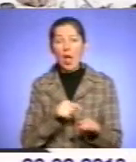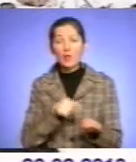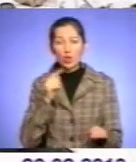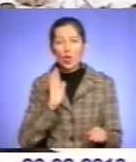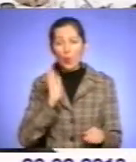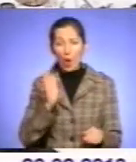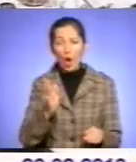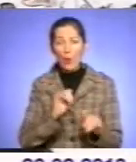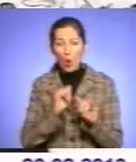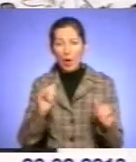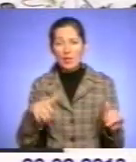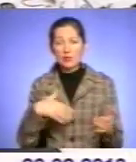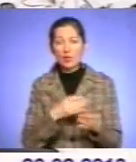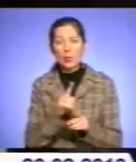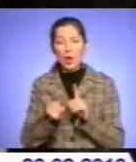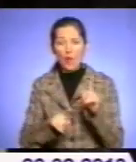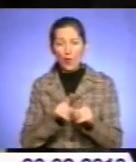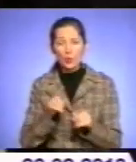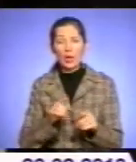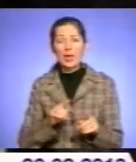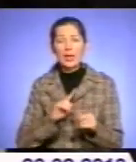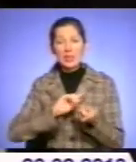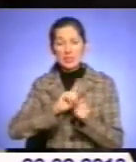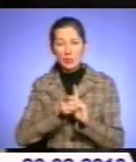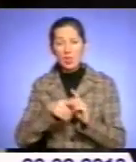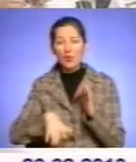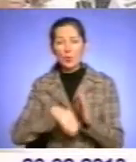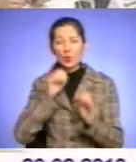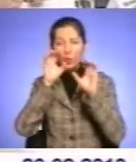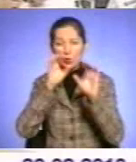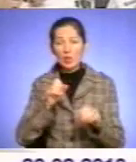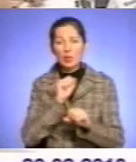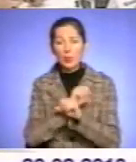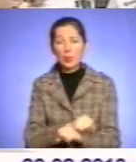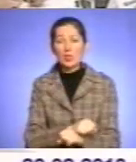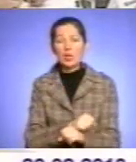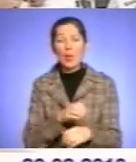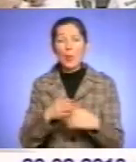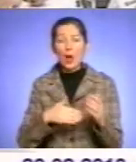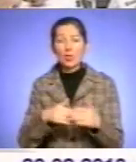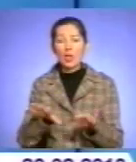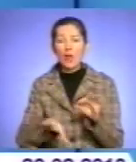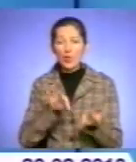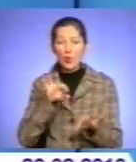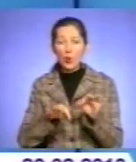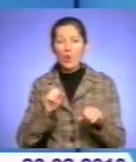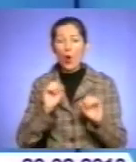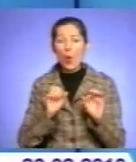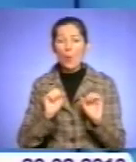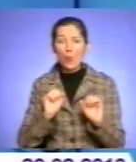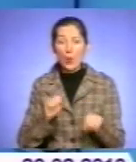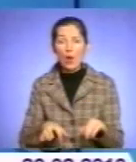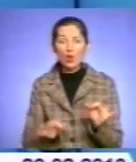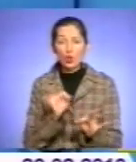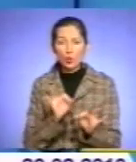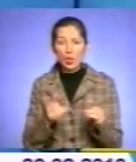Йдеться насамперед про зміни у виборчому законодавстві, а також про припинення практики вибіркового правосуддя. Зараз ми будемо